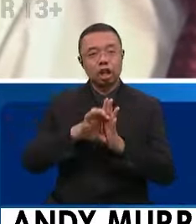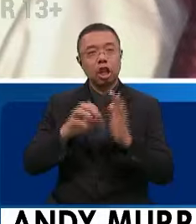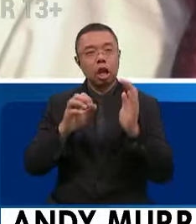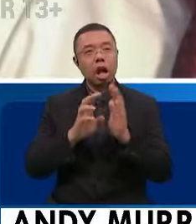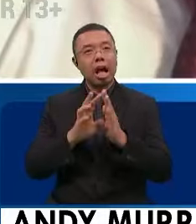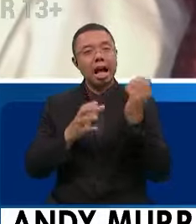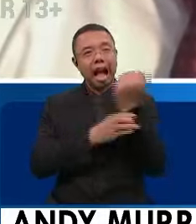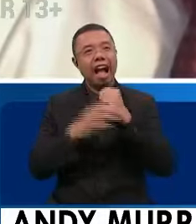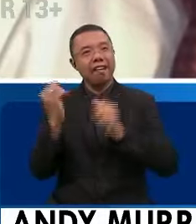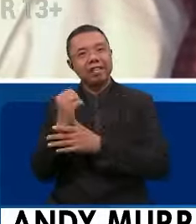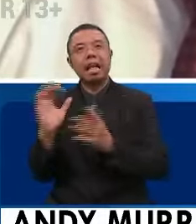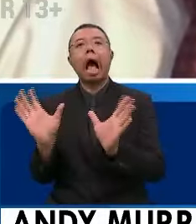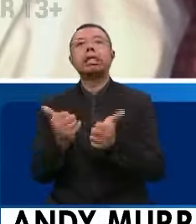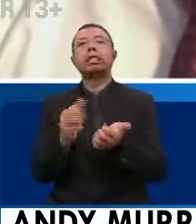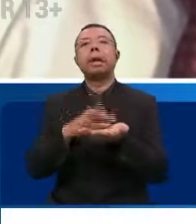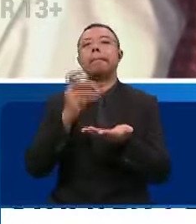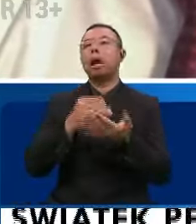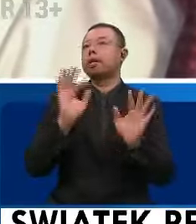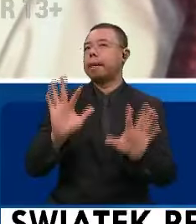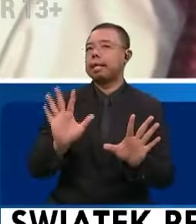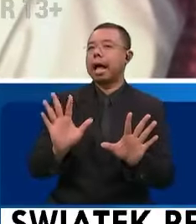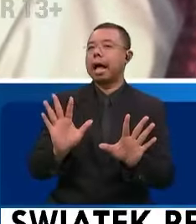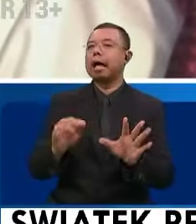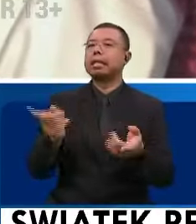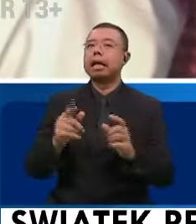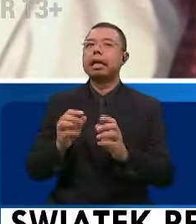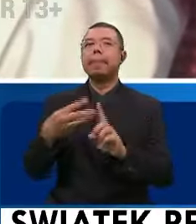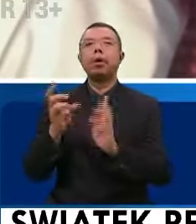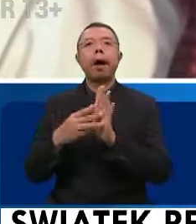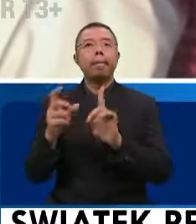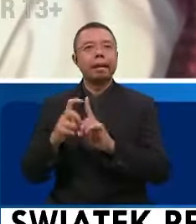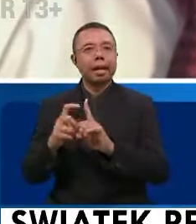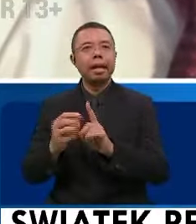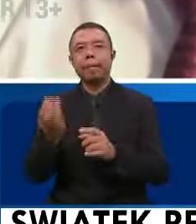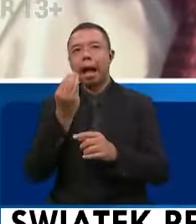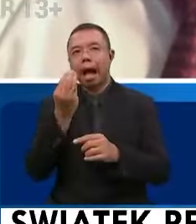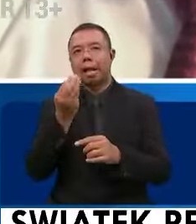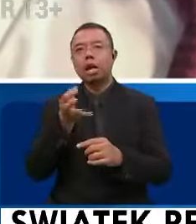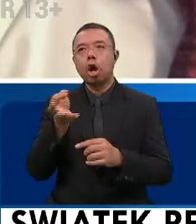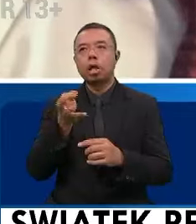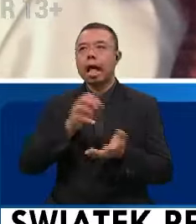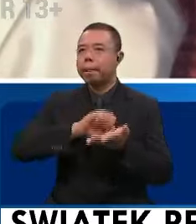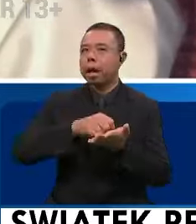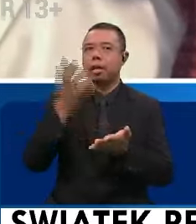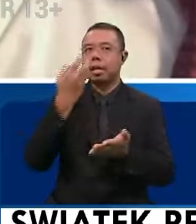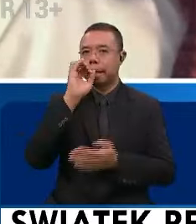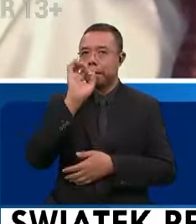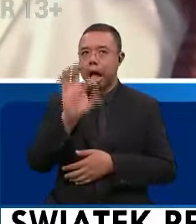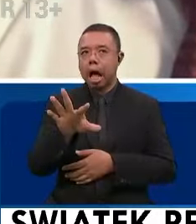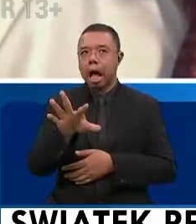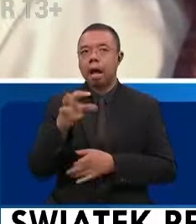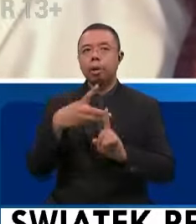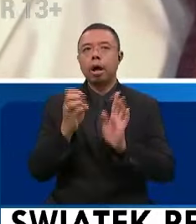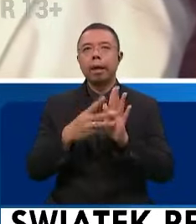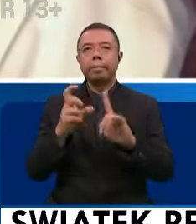itu produsen beras, sehingga optimalisasi BUMD pangan di Kota Madiun yang tadi saya sampaikan, BUMD